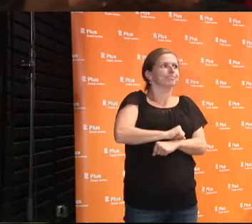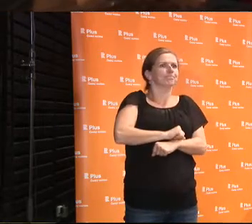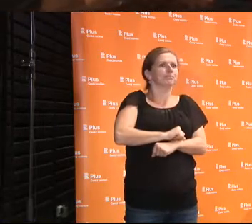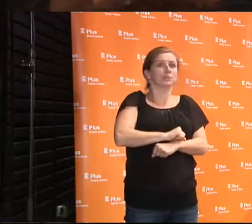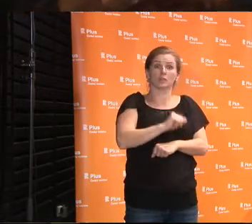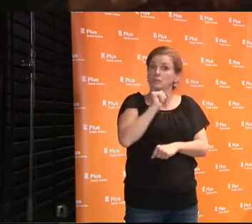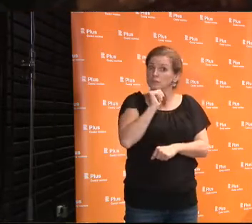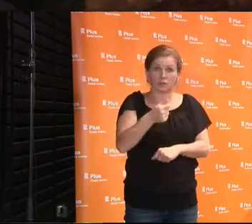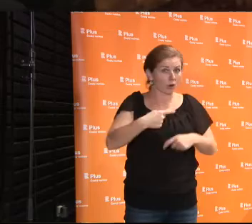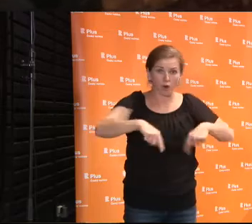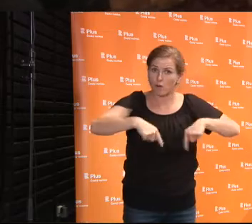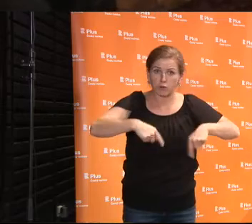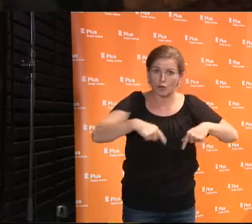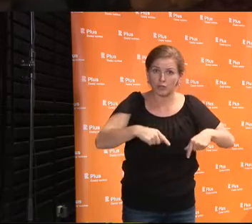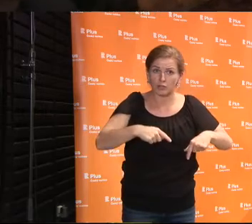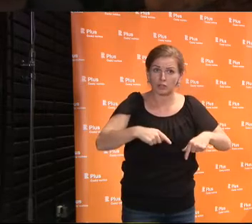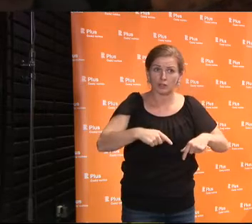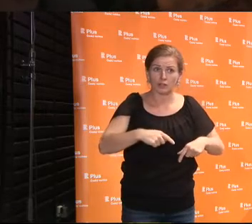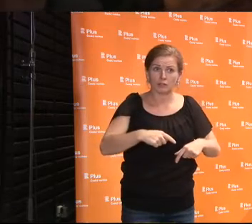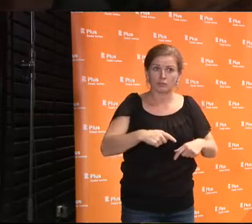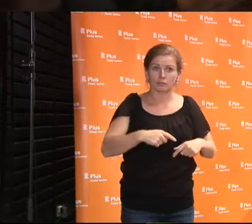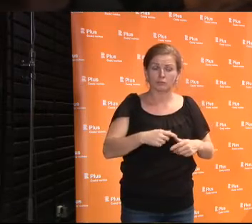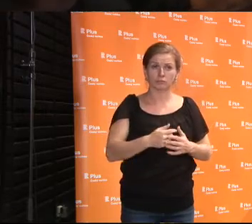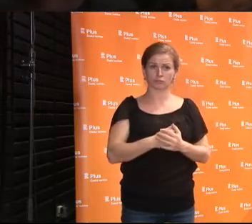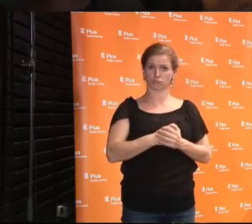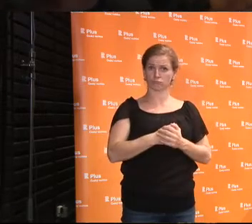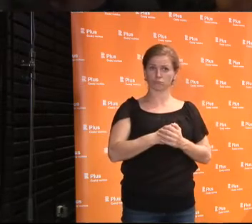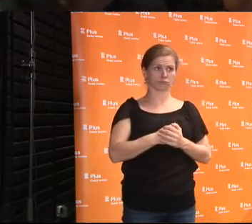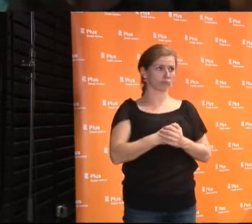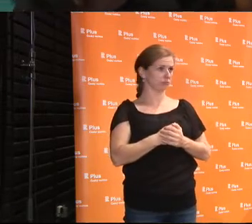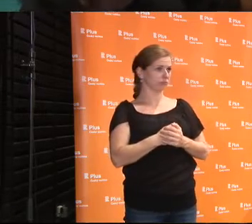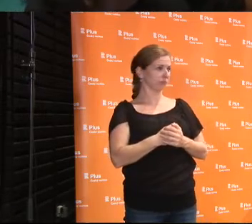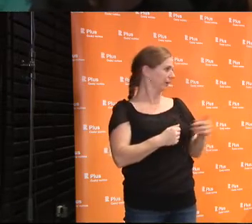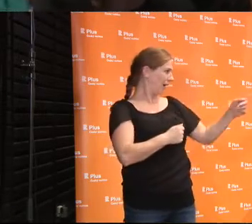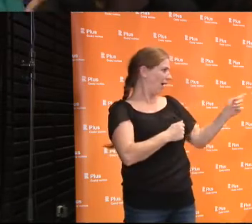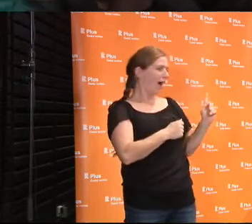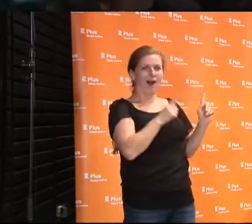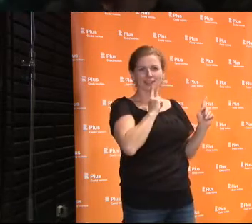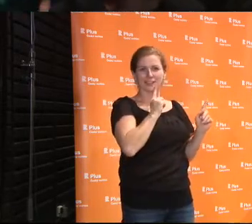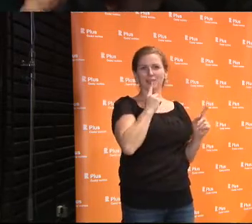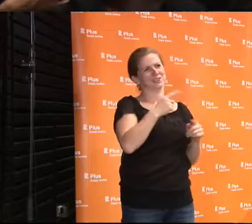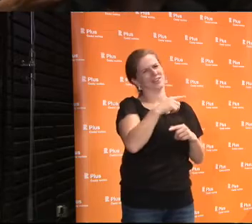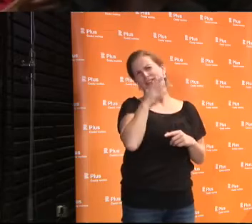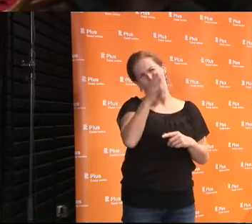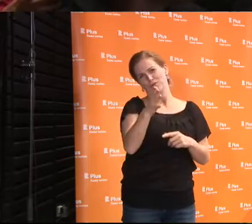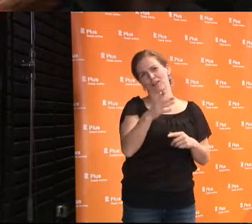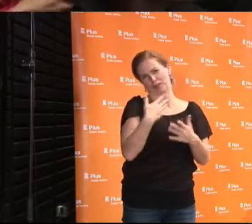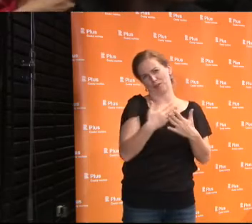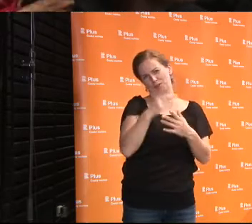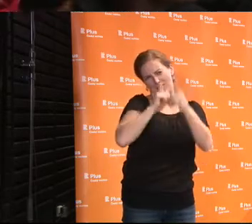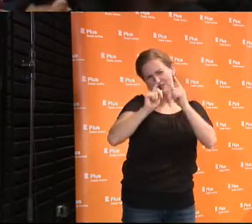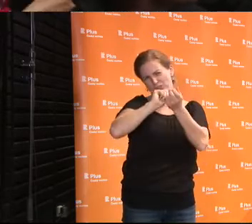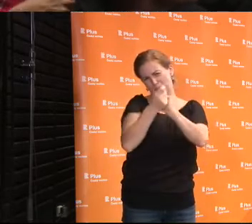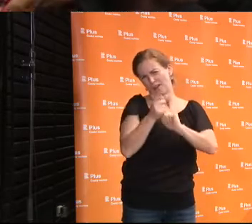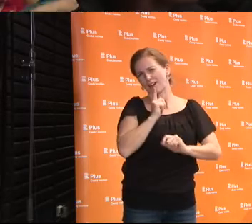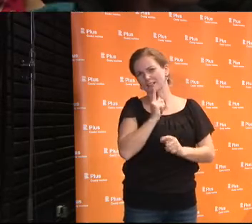bojí toho, že bude nahrazen v práci robotem. Oni byli ujištěni, že to tak nebude, tak se možná změnili. Tak změnil někdo názor? Je tady někdo